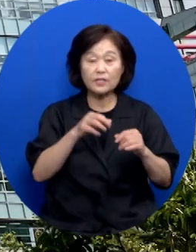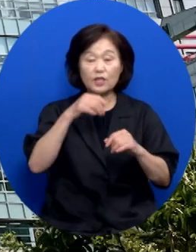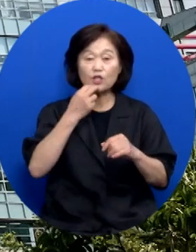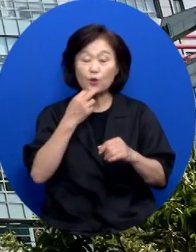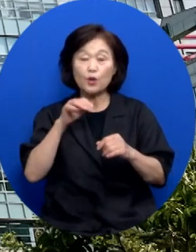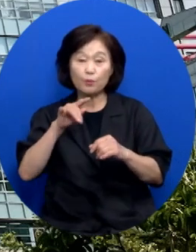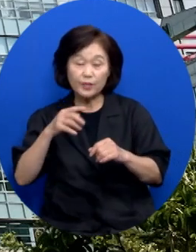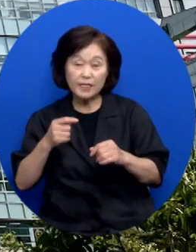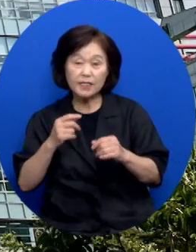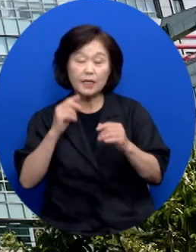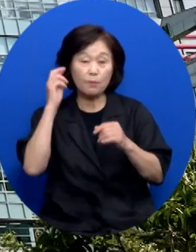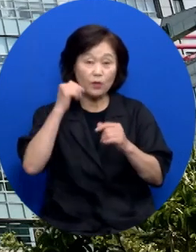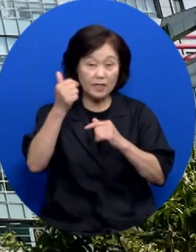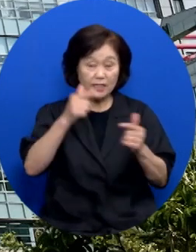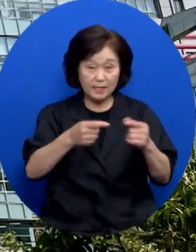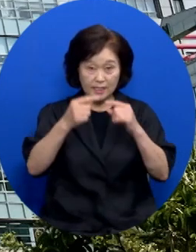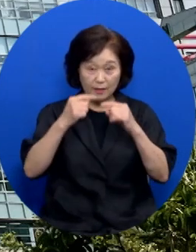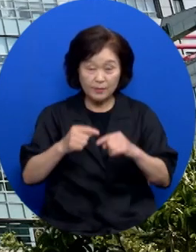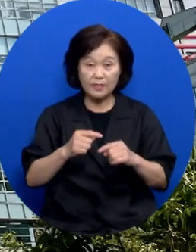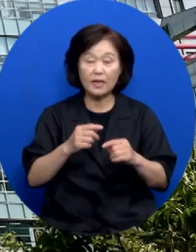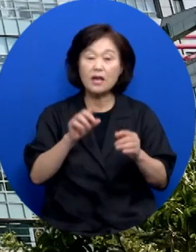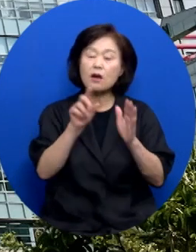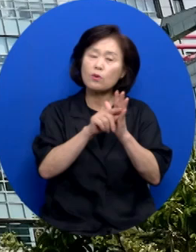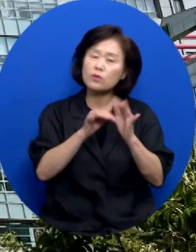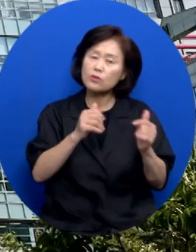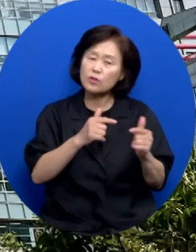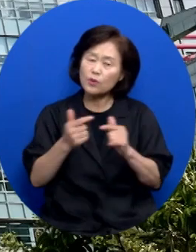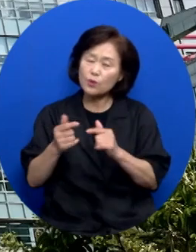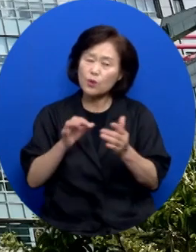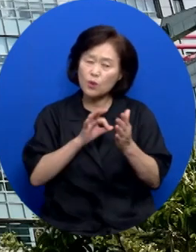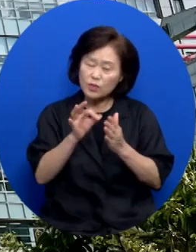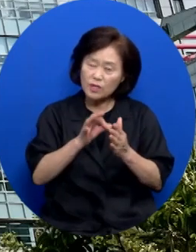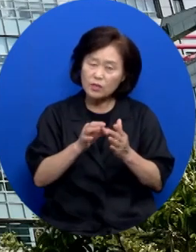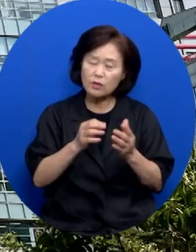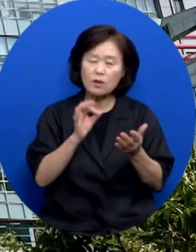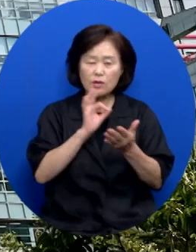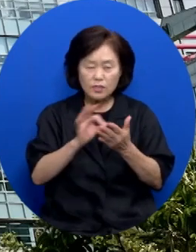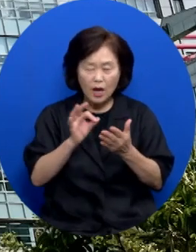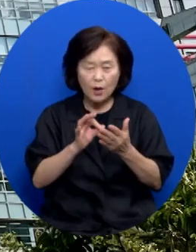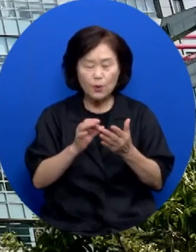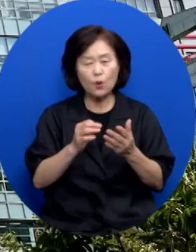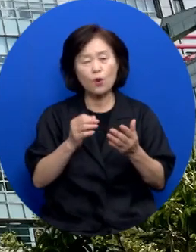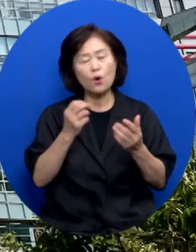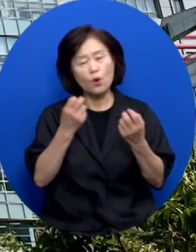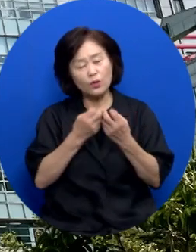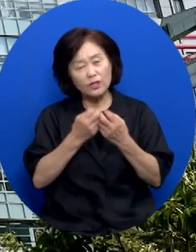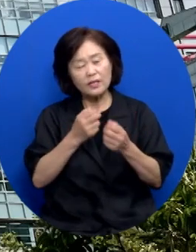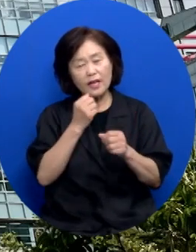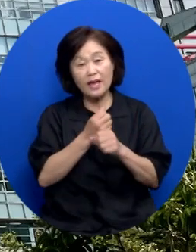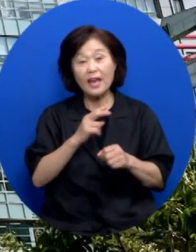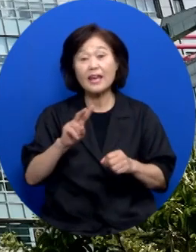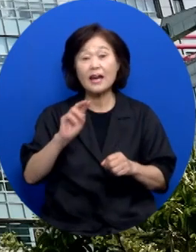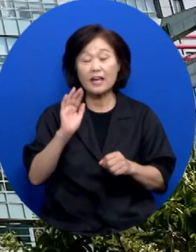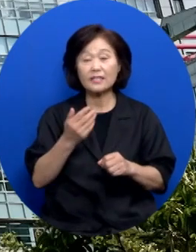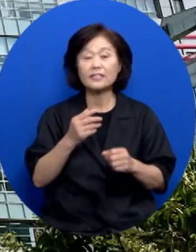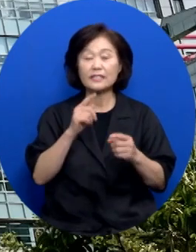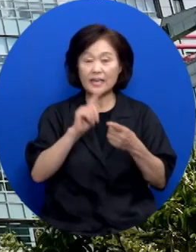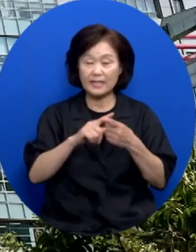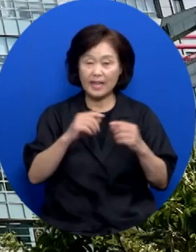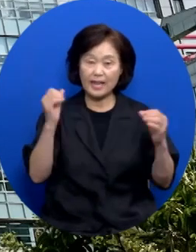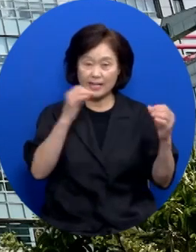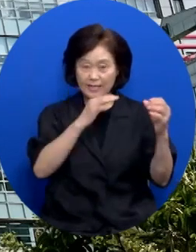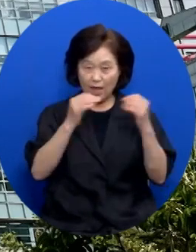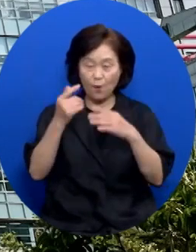교회 반승환 목사가 참여해 크리스천으로서 재정을 어떻게 바라보고 추구해야 하는지 등에 대해 이야기할